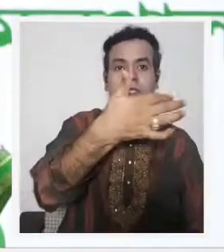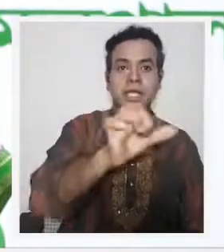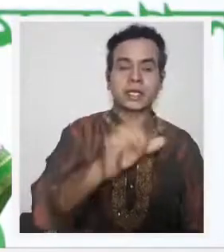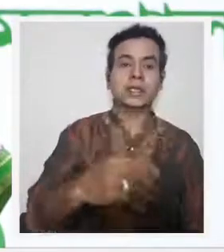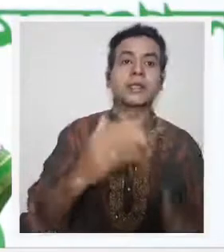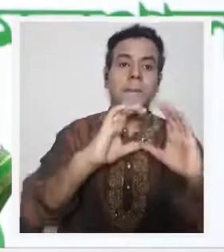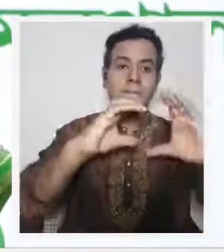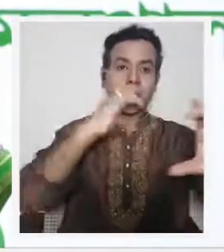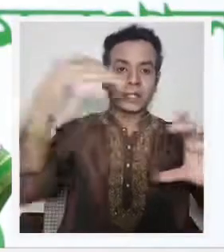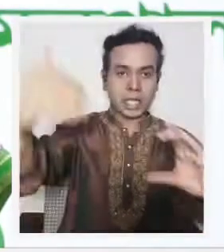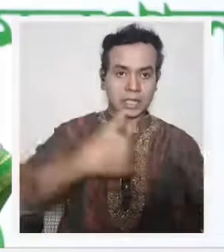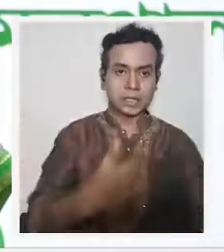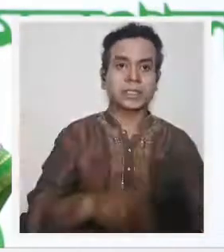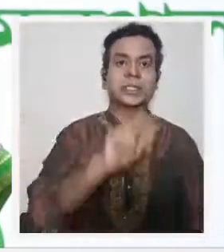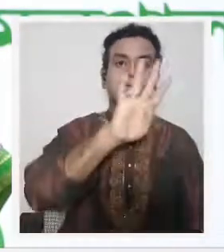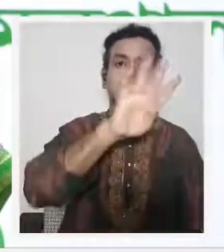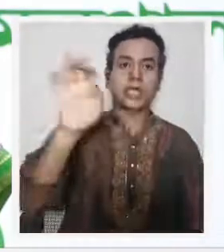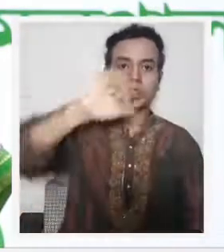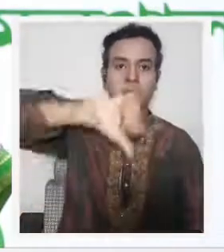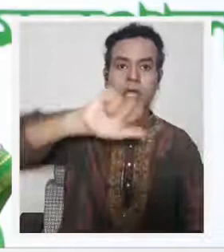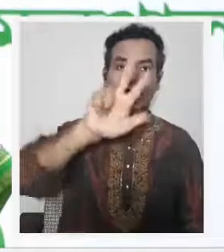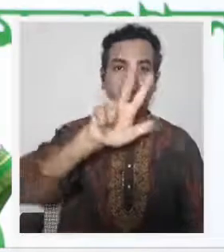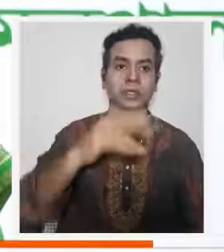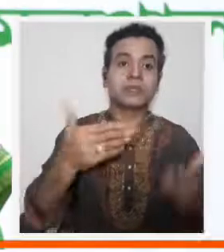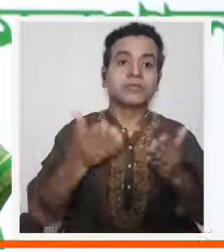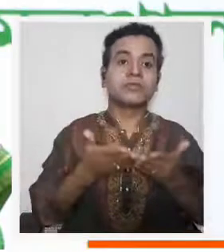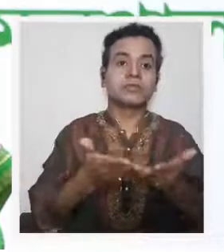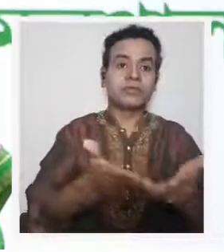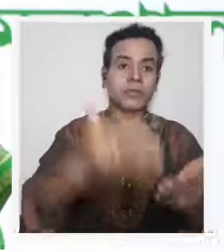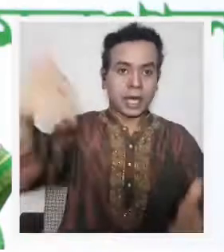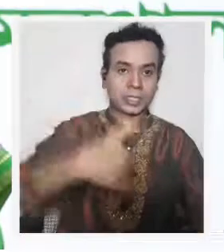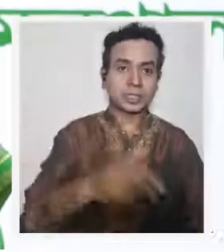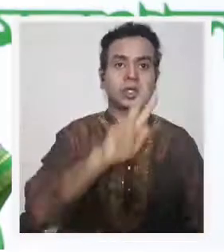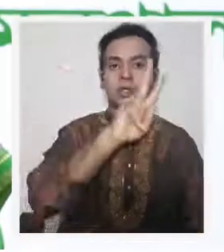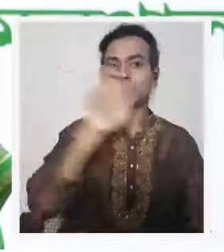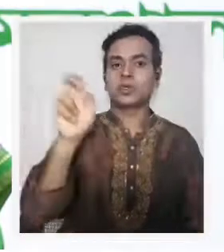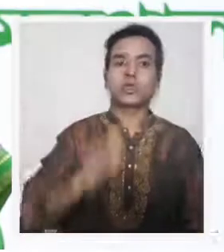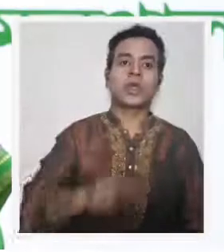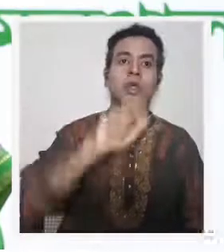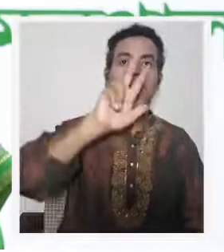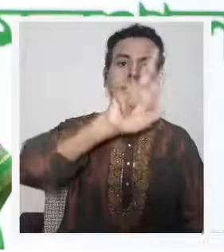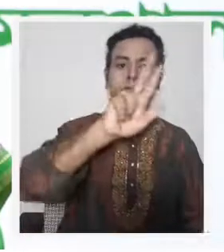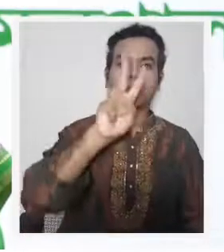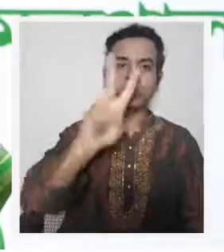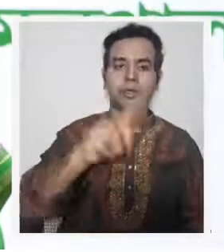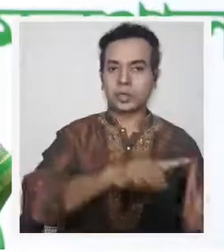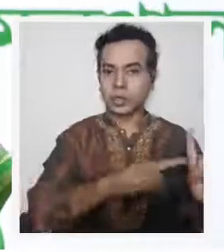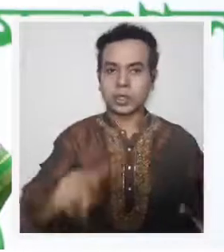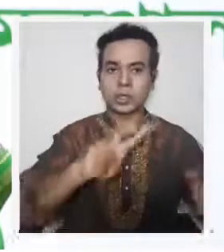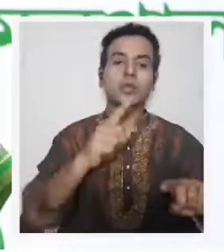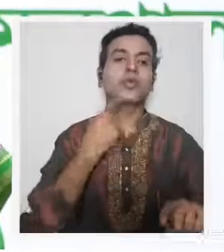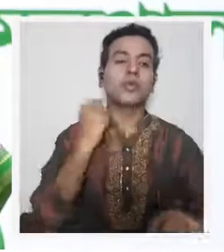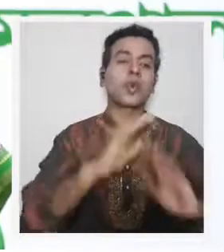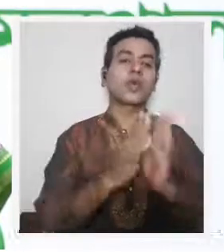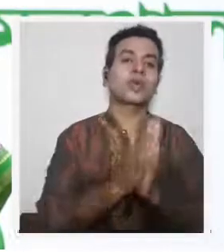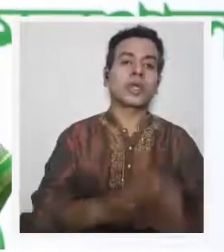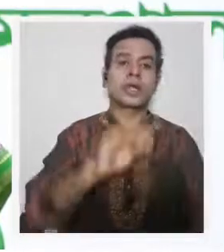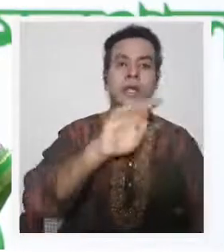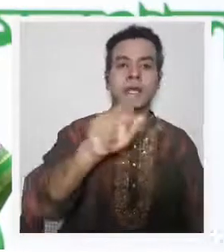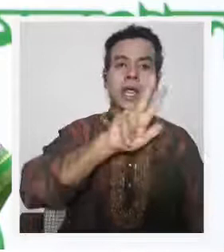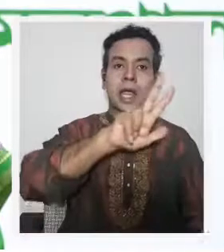স্ক্রিনিং কার্যক্রম অব্যাহত আছে। বিমানবন্দরে গত 24 ঘন্টায় স্ক্রিনিং হয়েছে 60 জন, স্থলবন্দরে 498 জন,